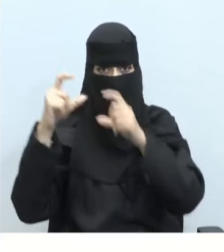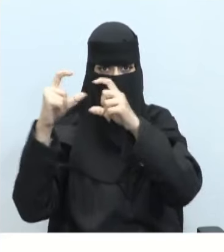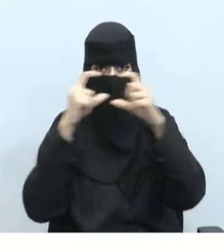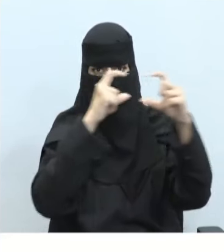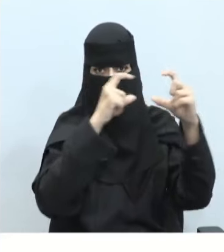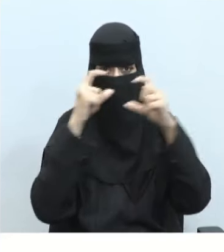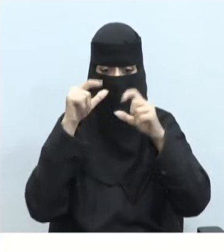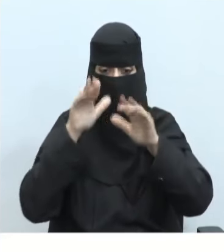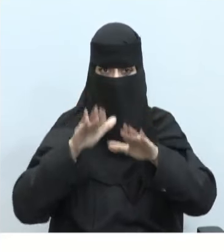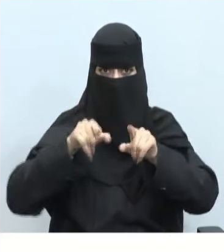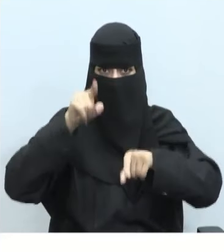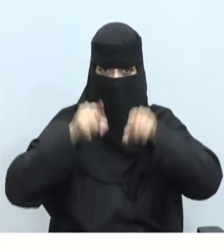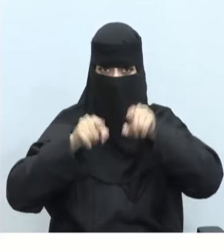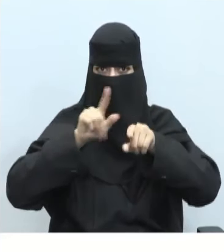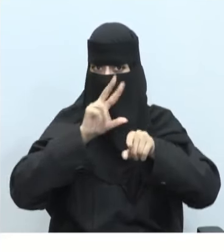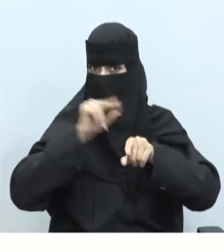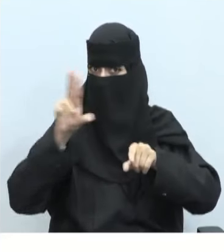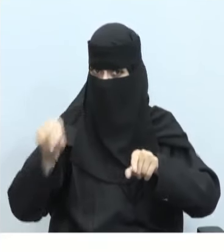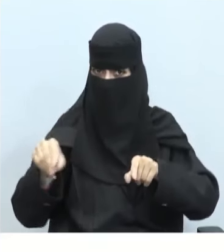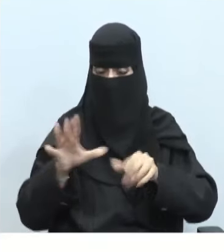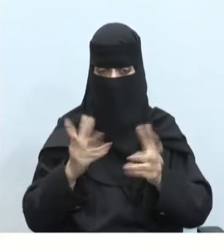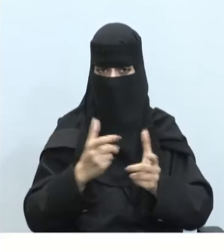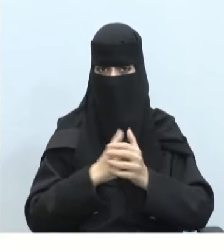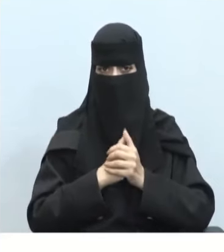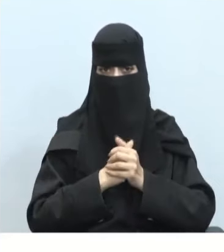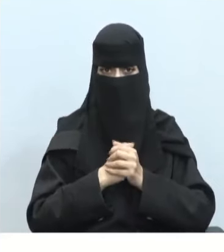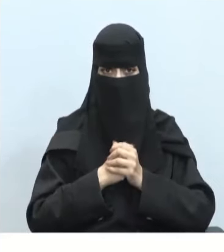الجدولين هل هناك فرق بينهما ام هما